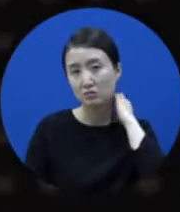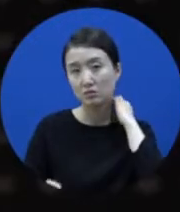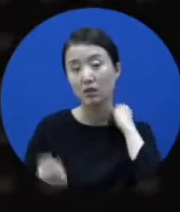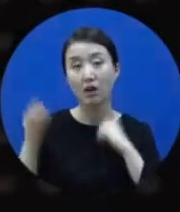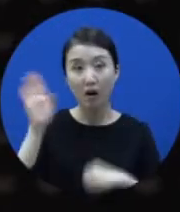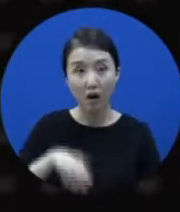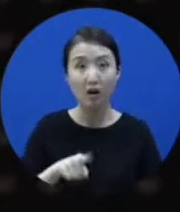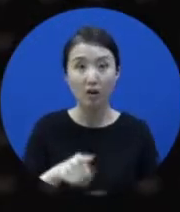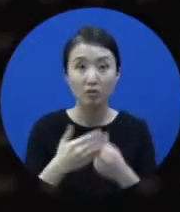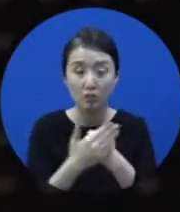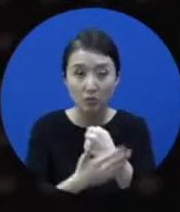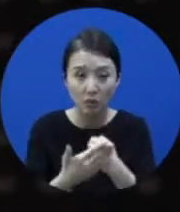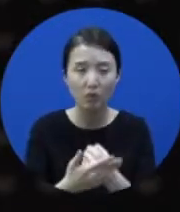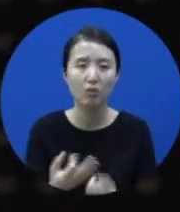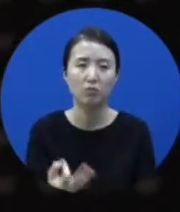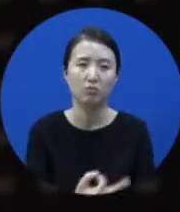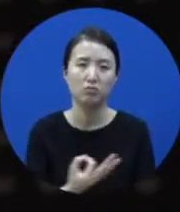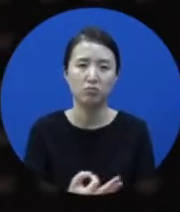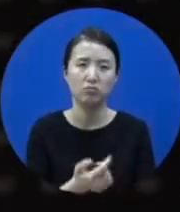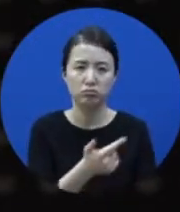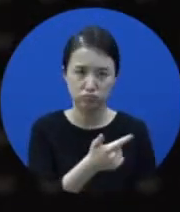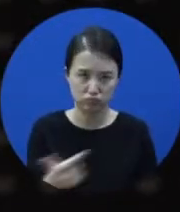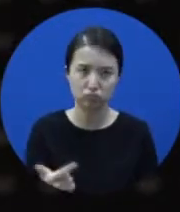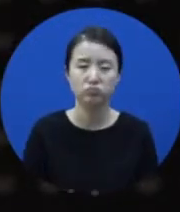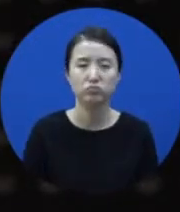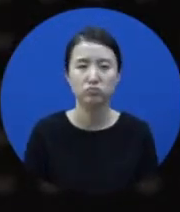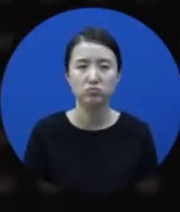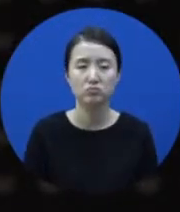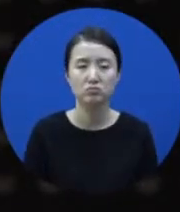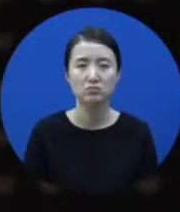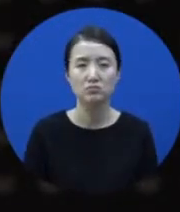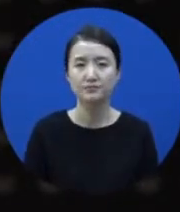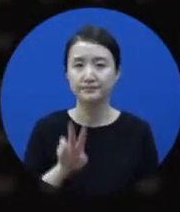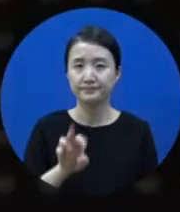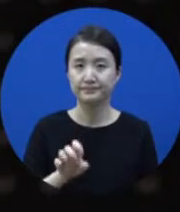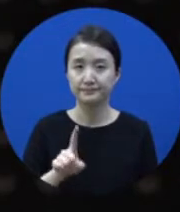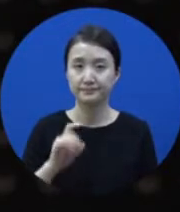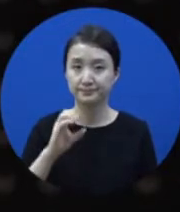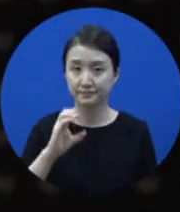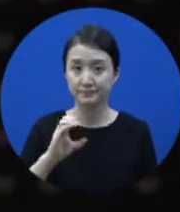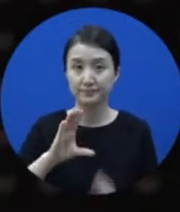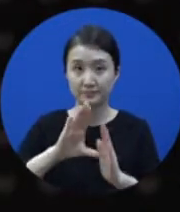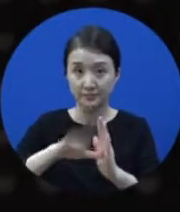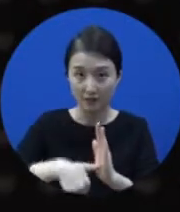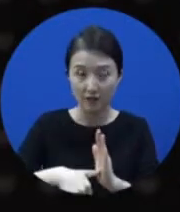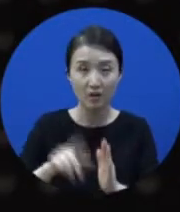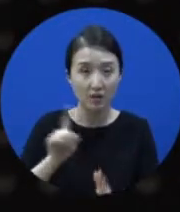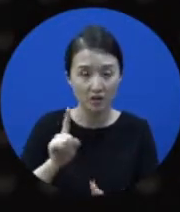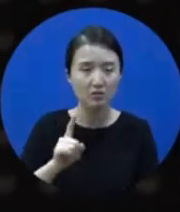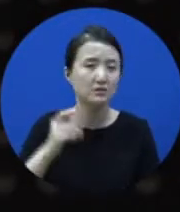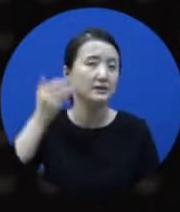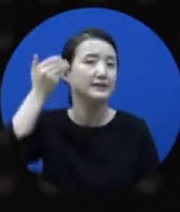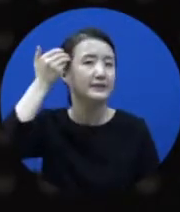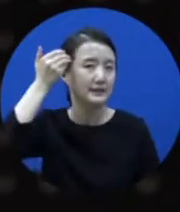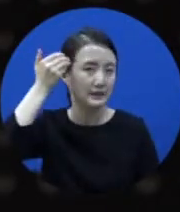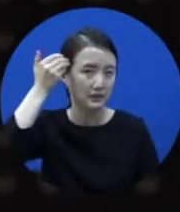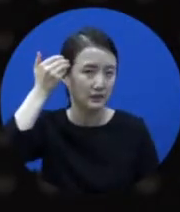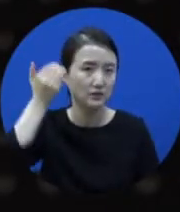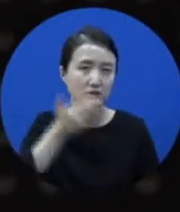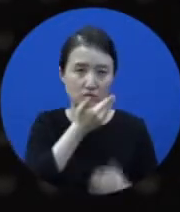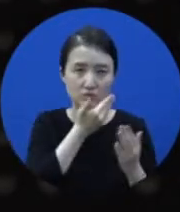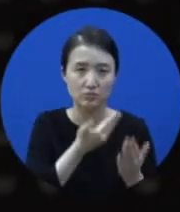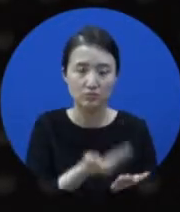자, 21세기는 지식산업사회고요. 두 번째, 지식은 바로 가치를